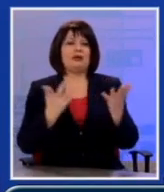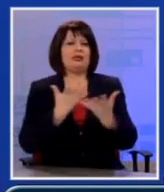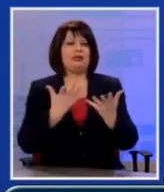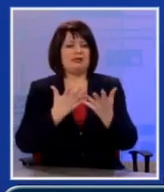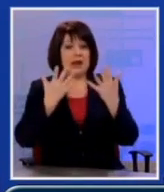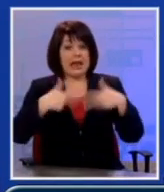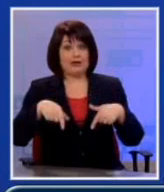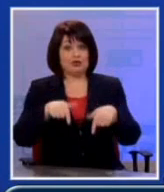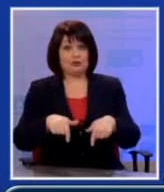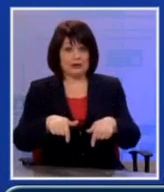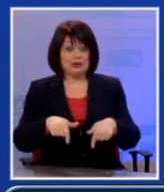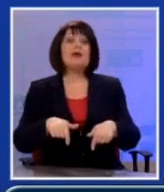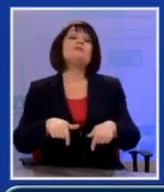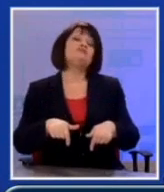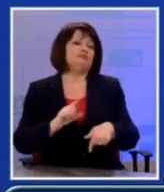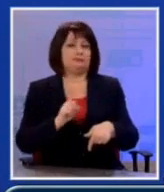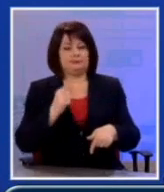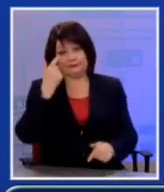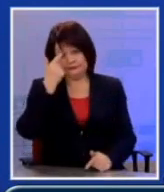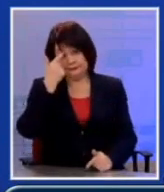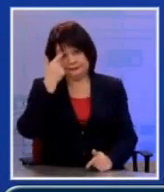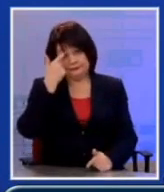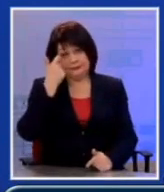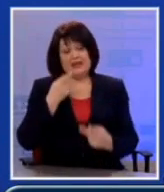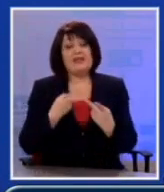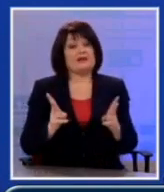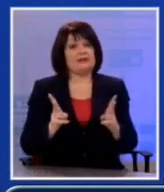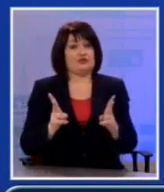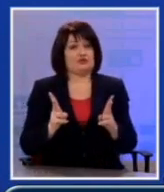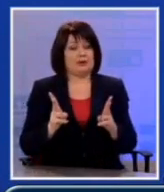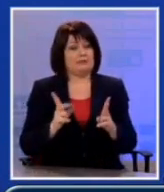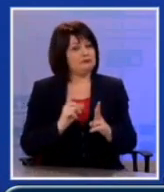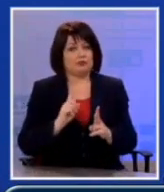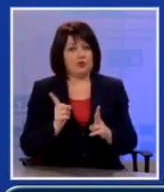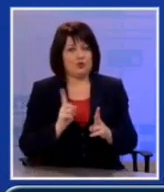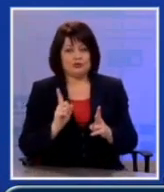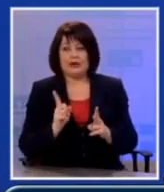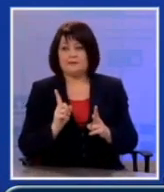της Βουλής δεν πρόκειται ούτε να αφαιθούν, ούτε να